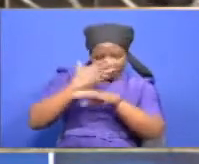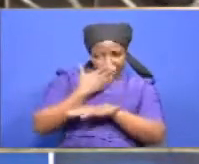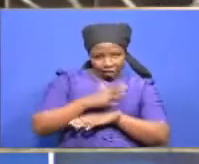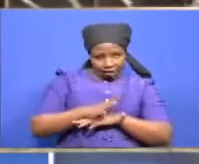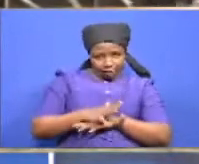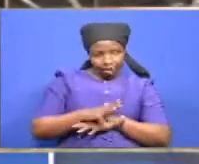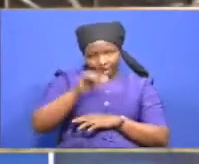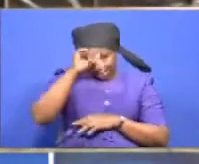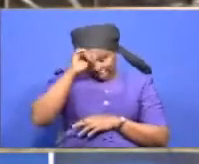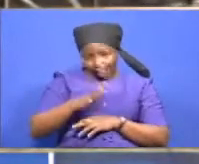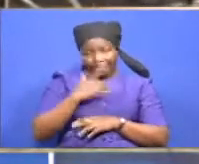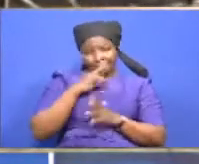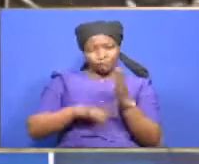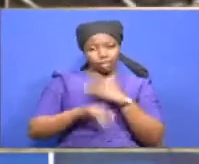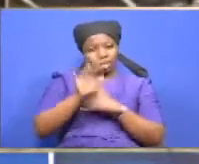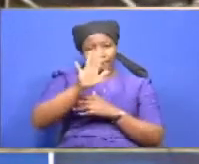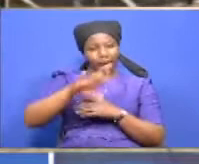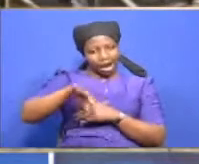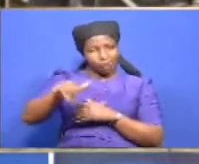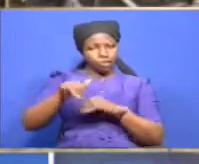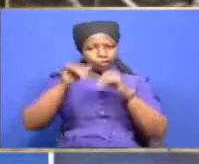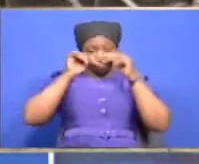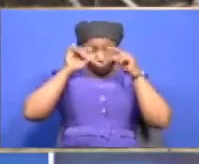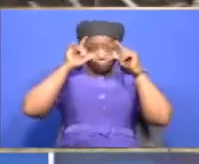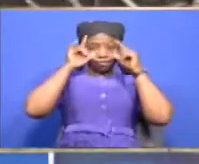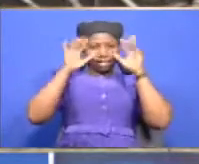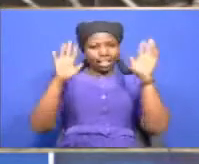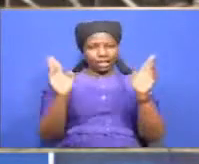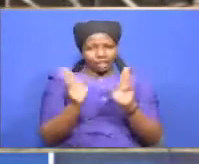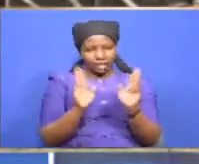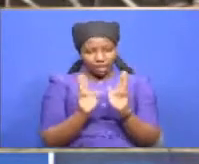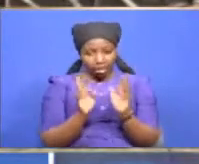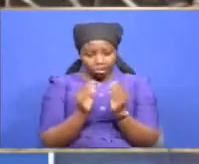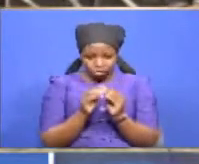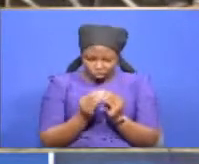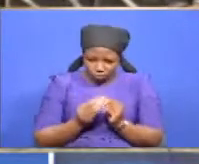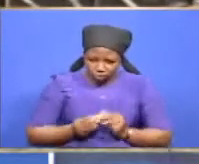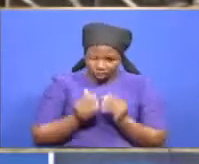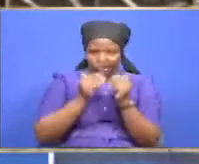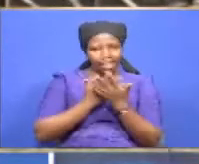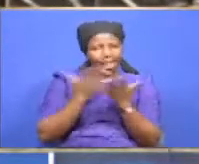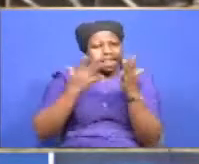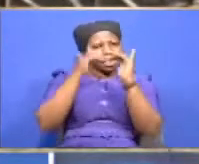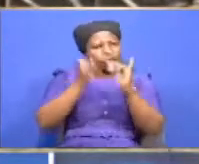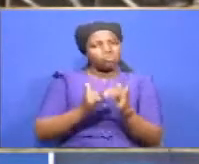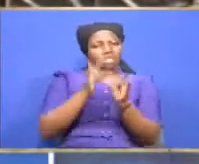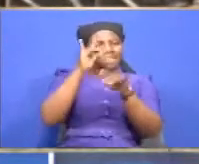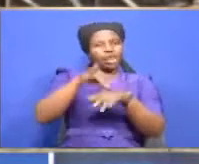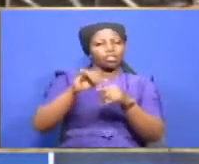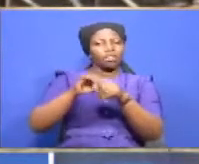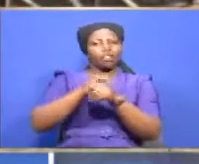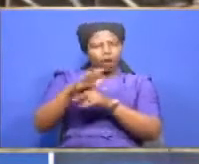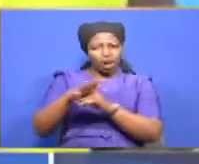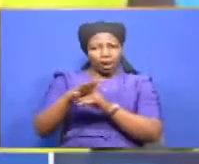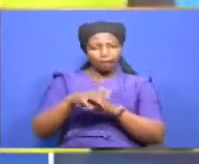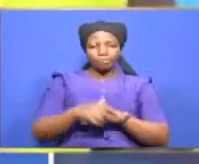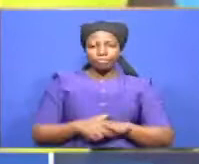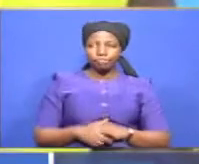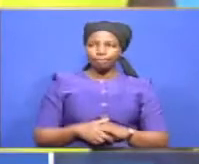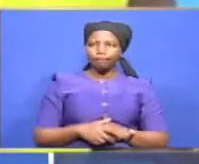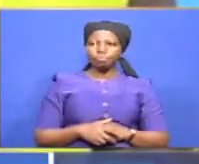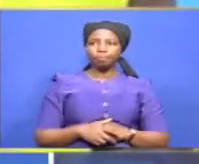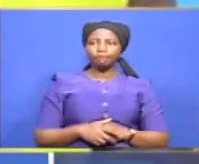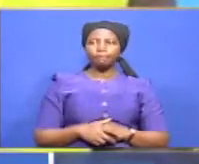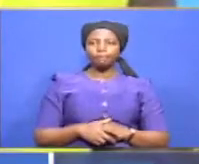alisema kaunti yake iko macho na tayari kukabiliana na kisa chochote kipya cha maambukizi ya COVID-19. As the